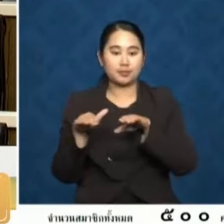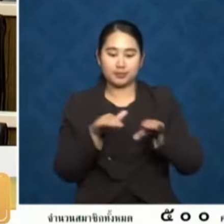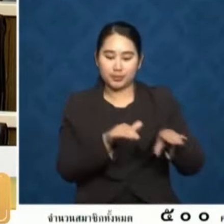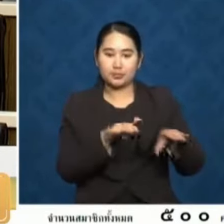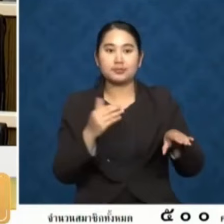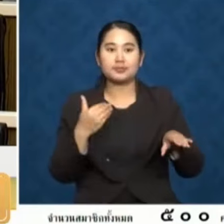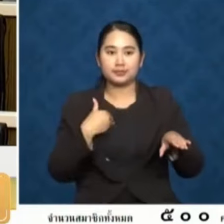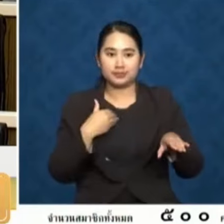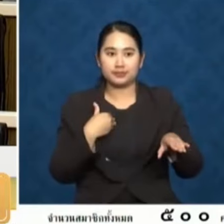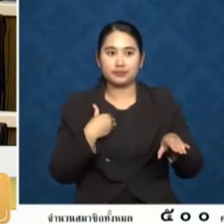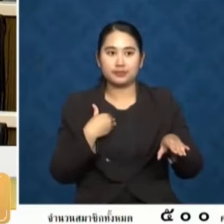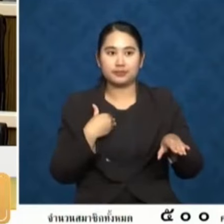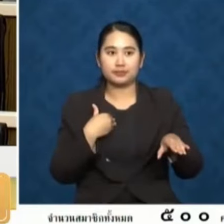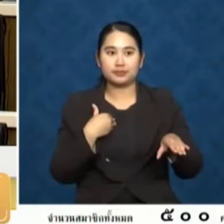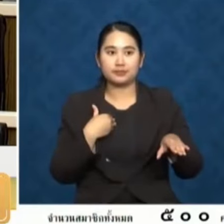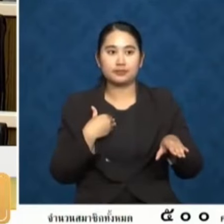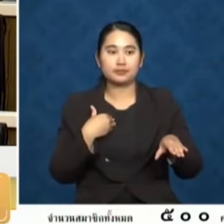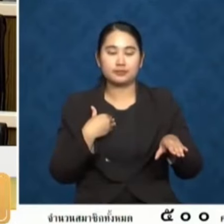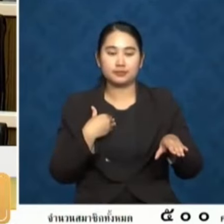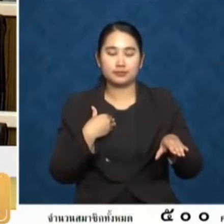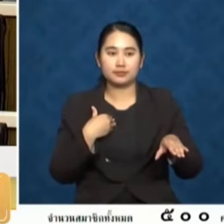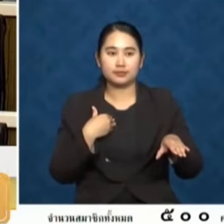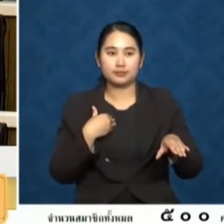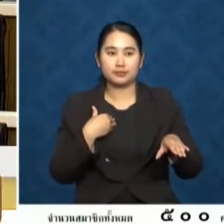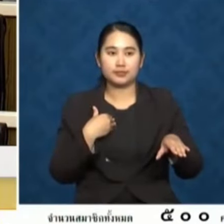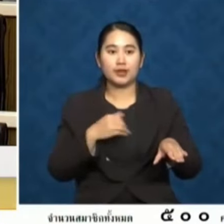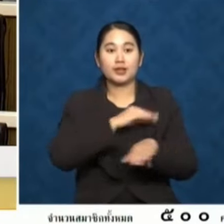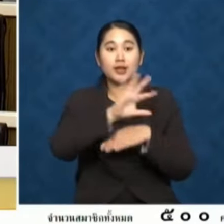านที่จะเทิดทูน